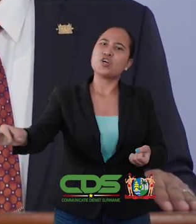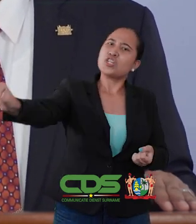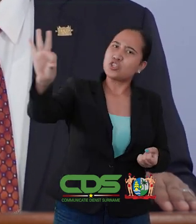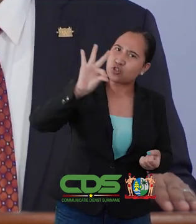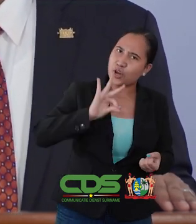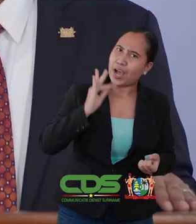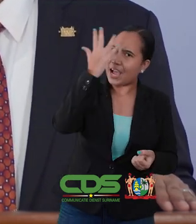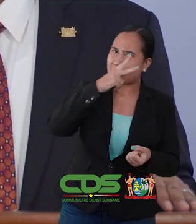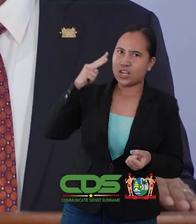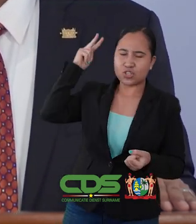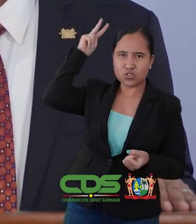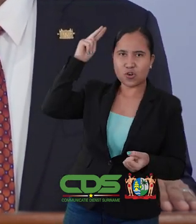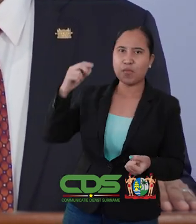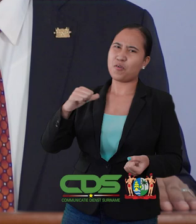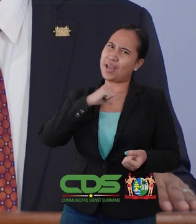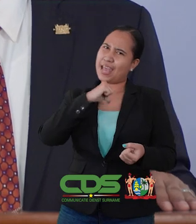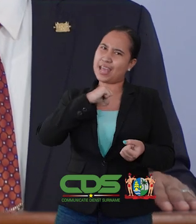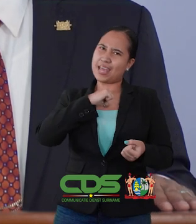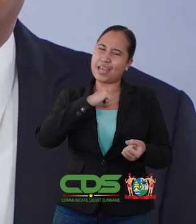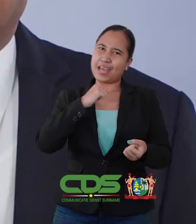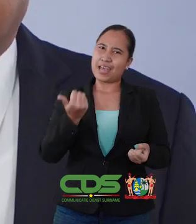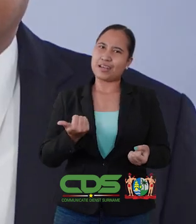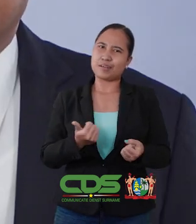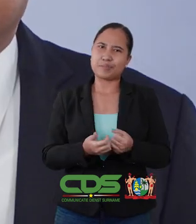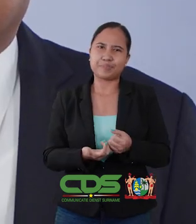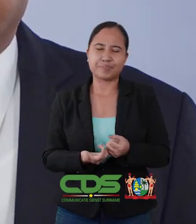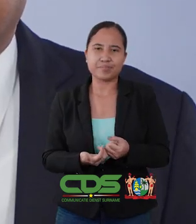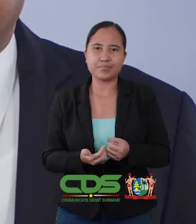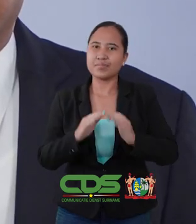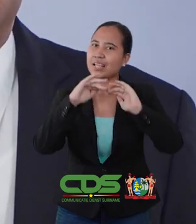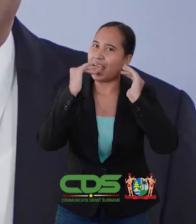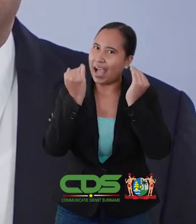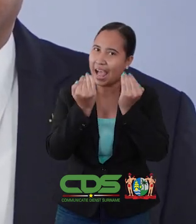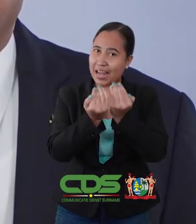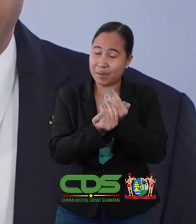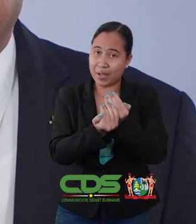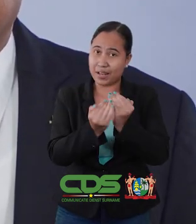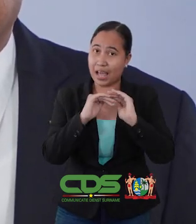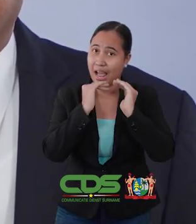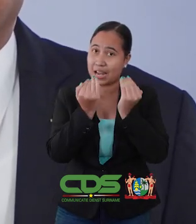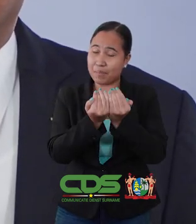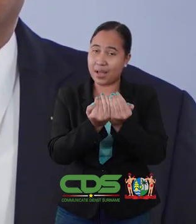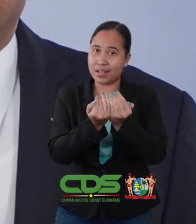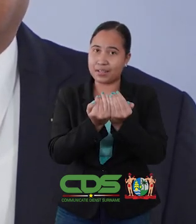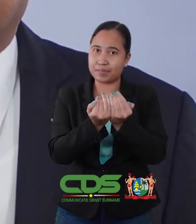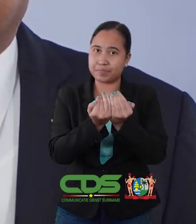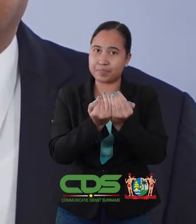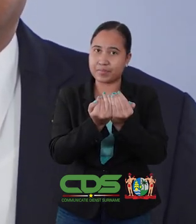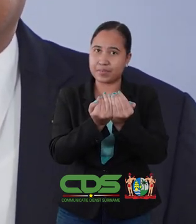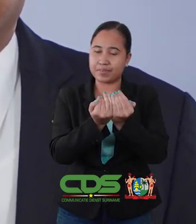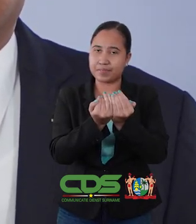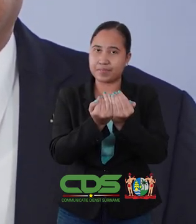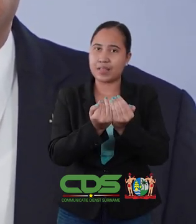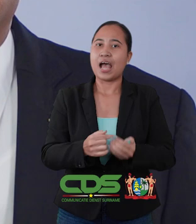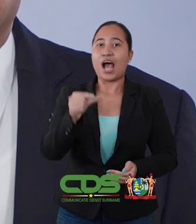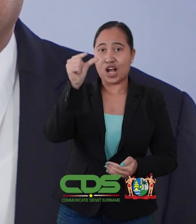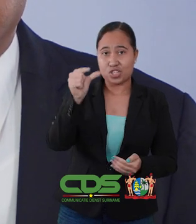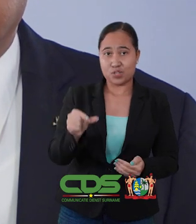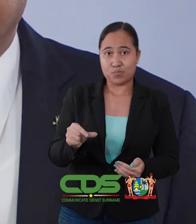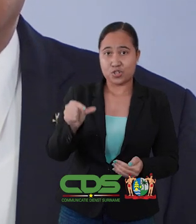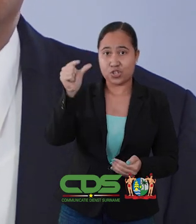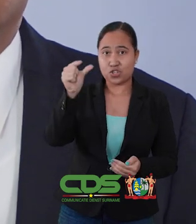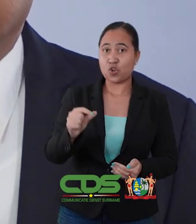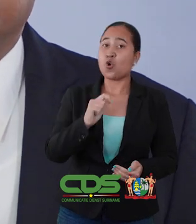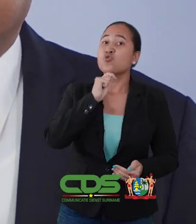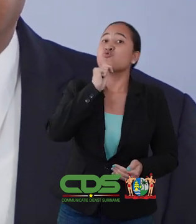van persoonlijke aard. In al deze gevallen uitsluitend nadat de desbetreffende